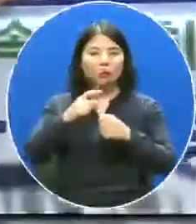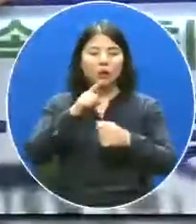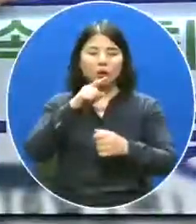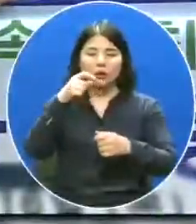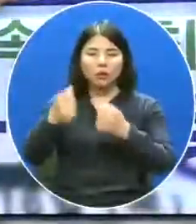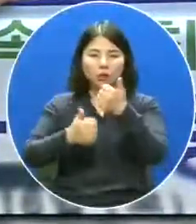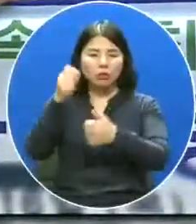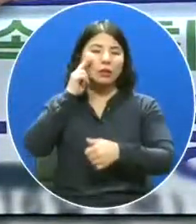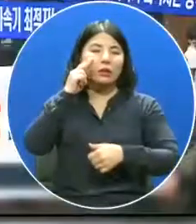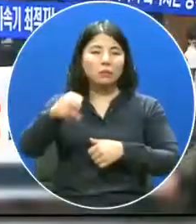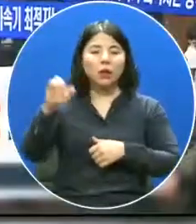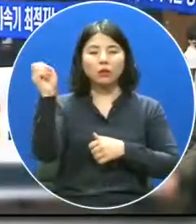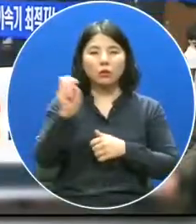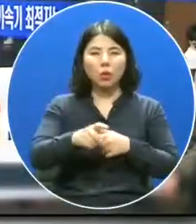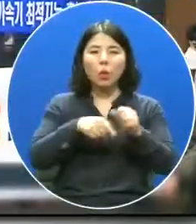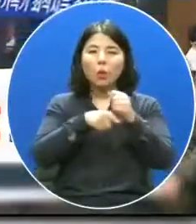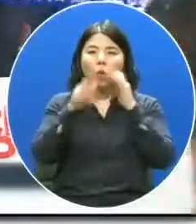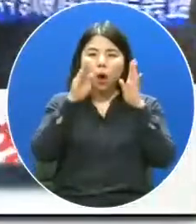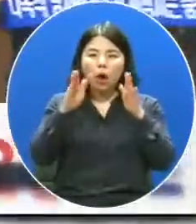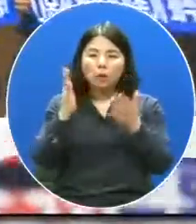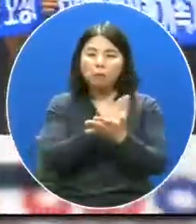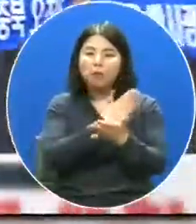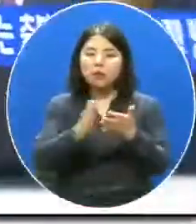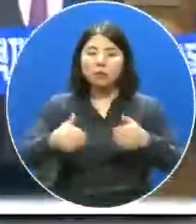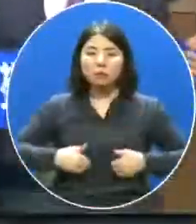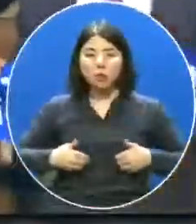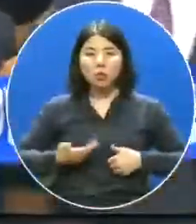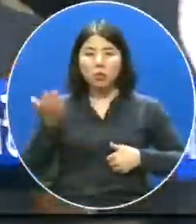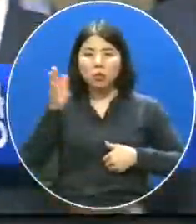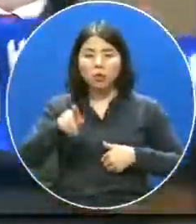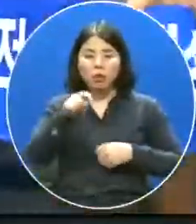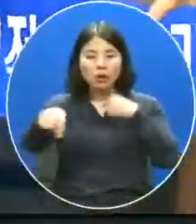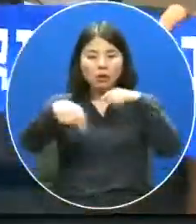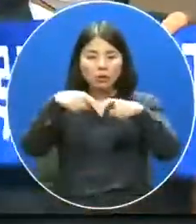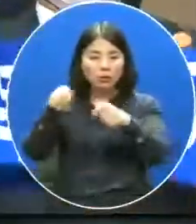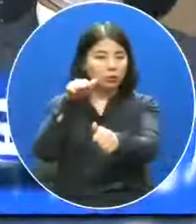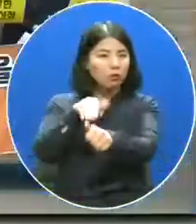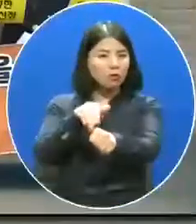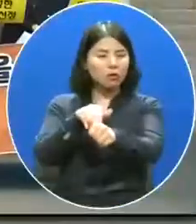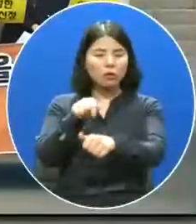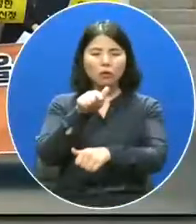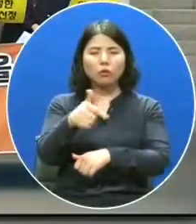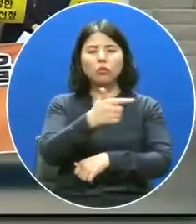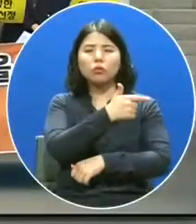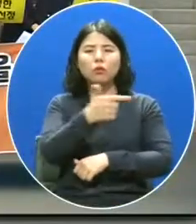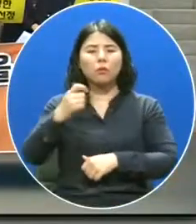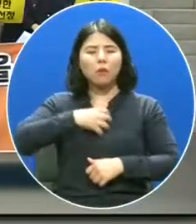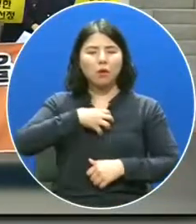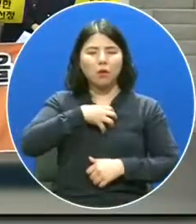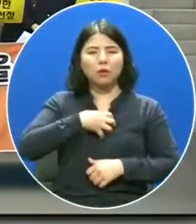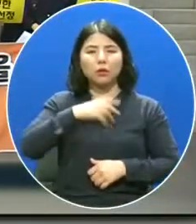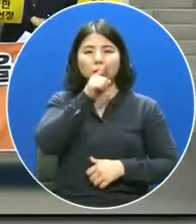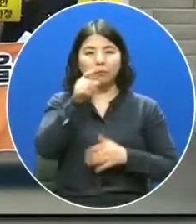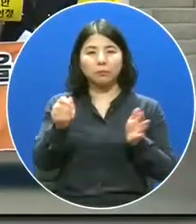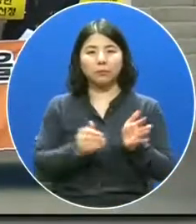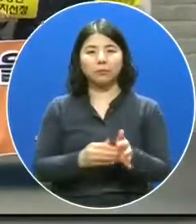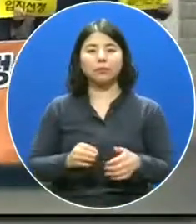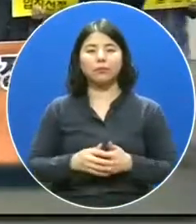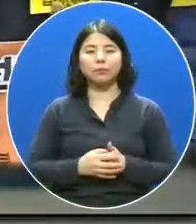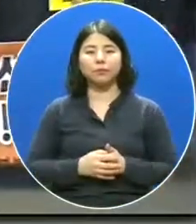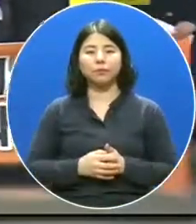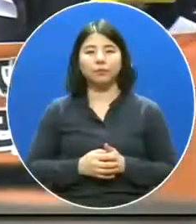보이고 과학적으로 판단해야 할 국책 사업에 정치적으로 접근하는 것은 매우 우려스러운 대목이라고